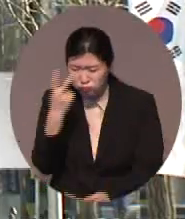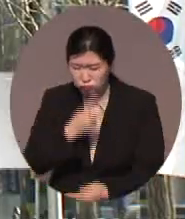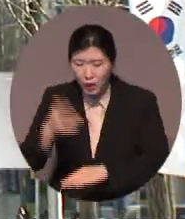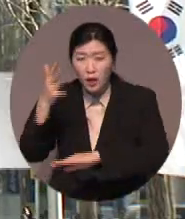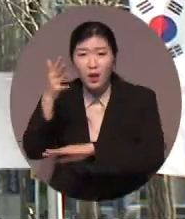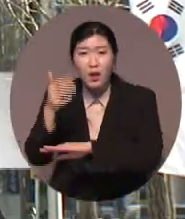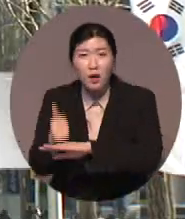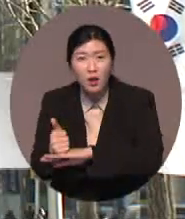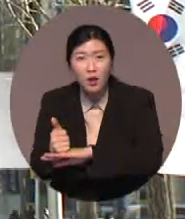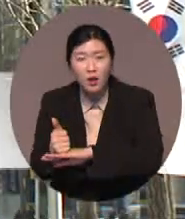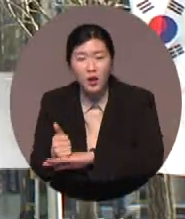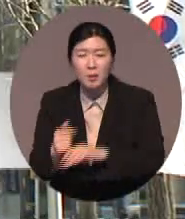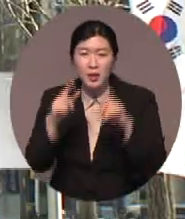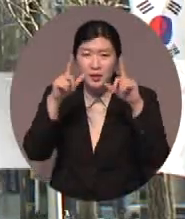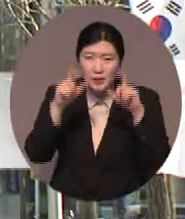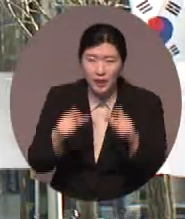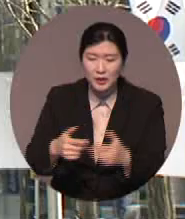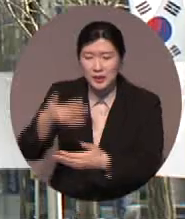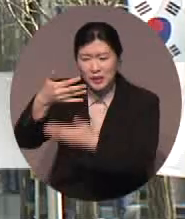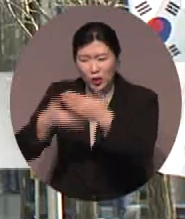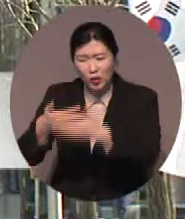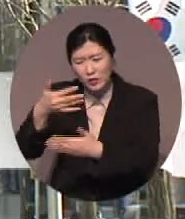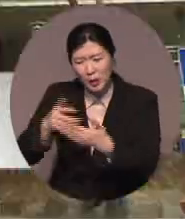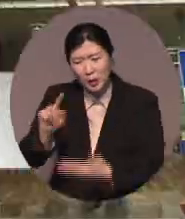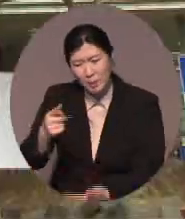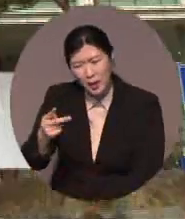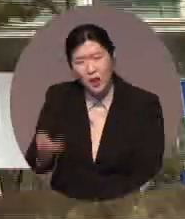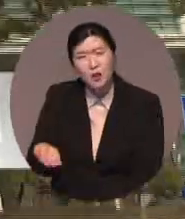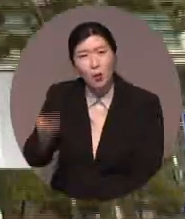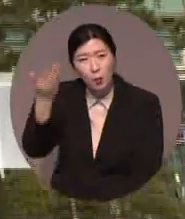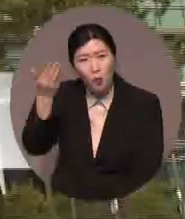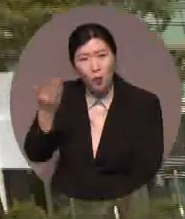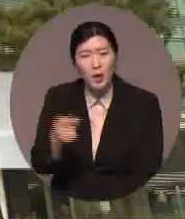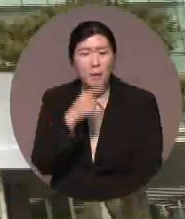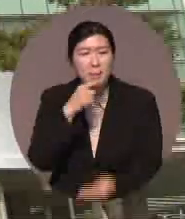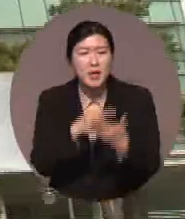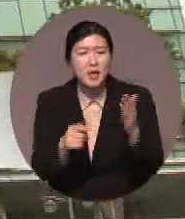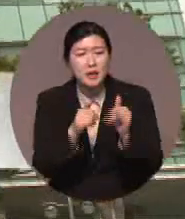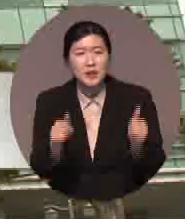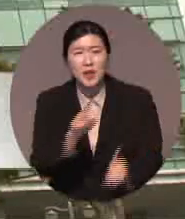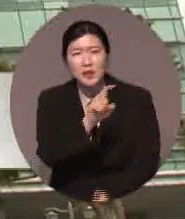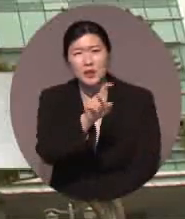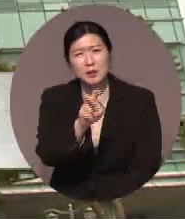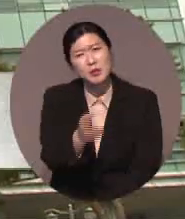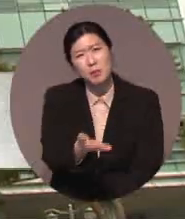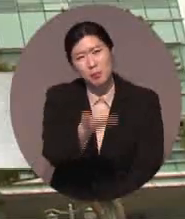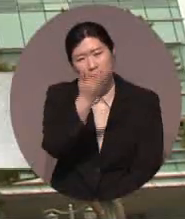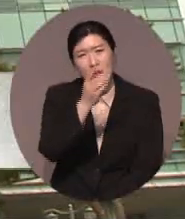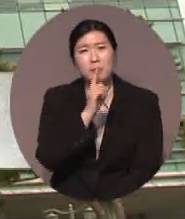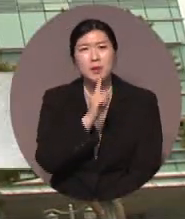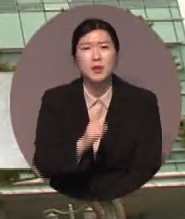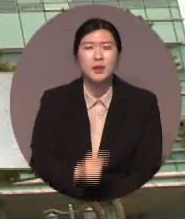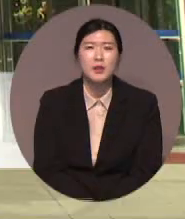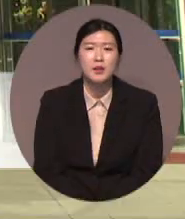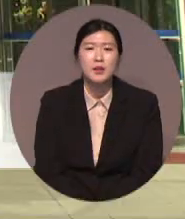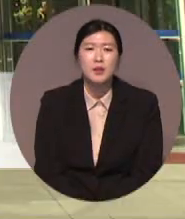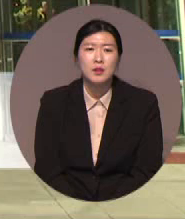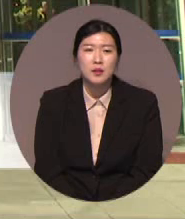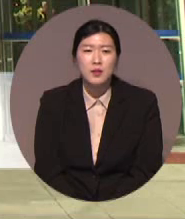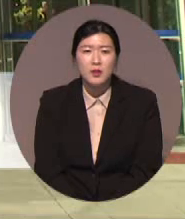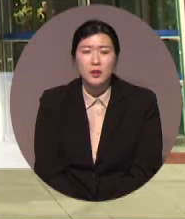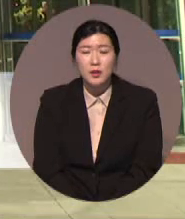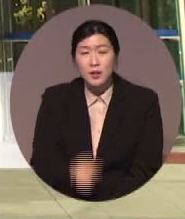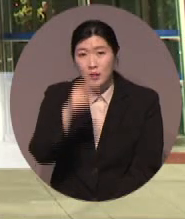포렌식한 결과 관련 사진과 영상이 수백개에 달하고 확인된 피해자가 수십 명인 것으로 드러났습니다